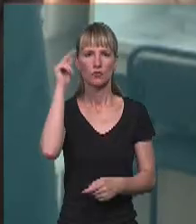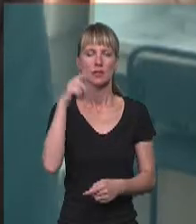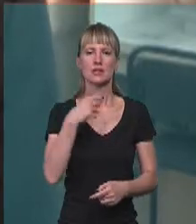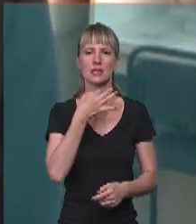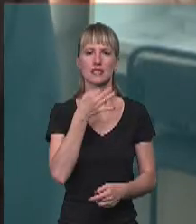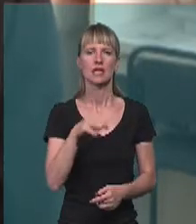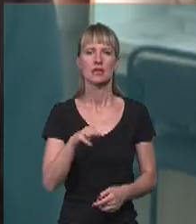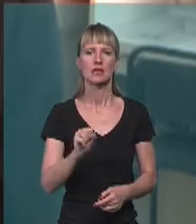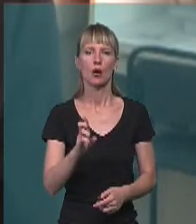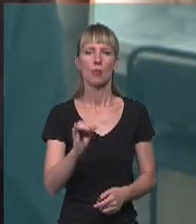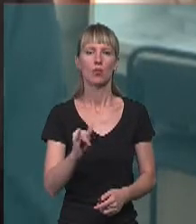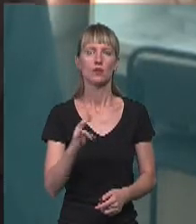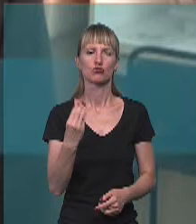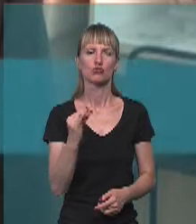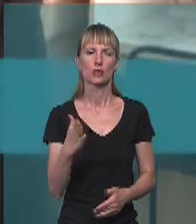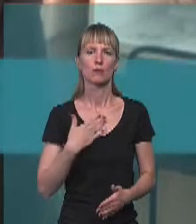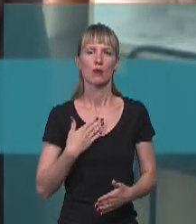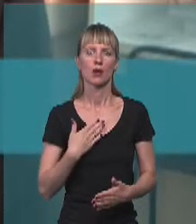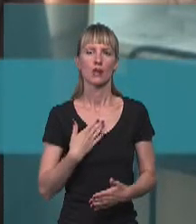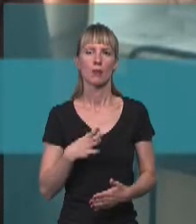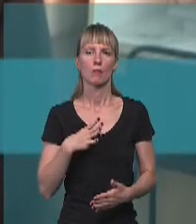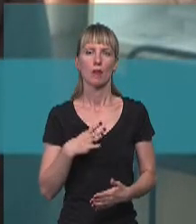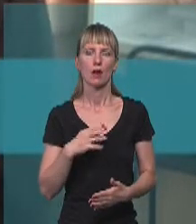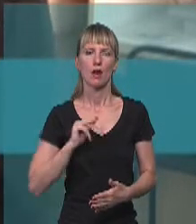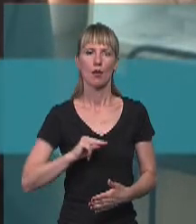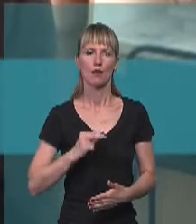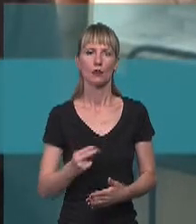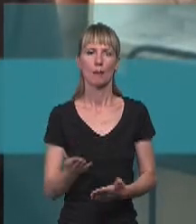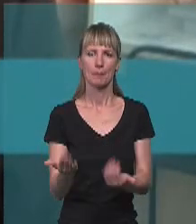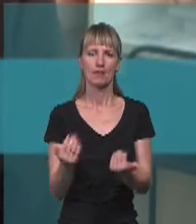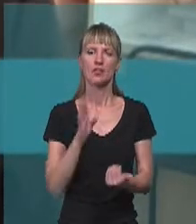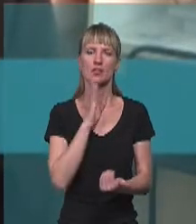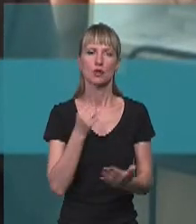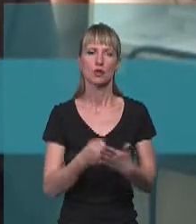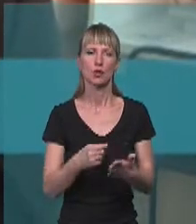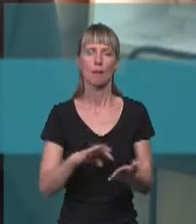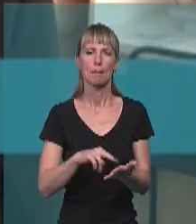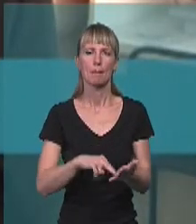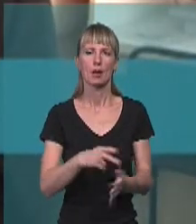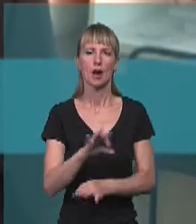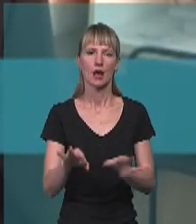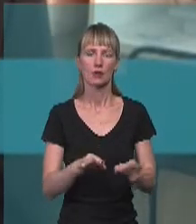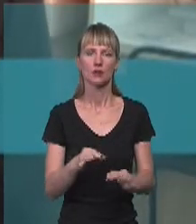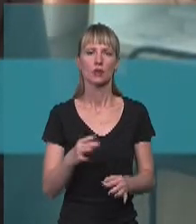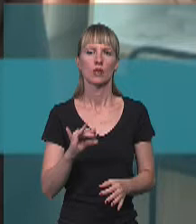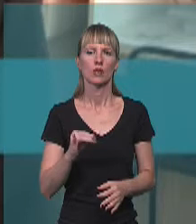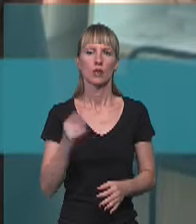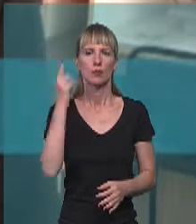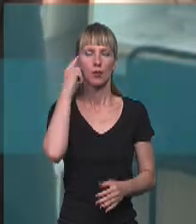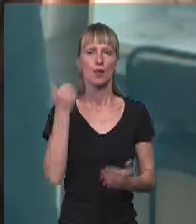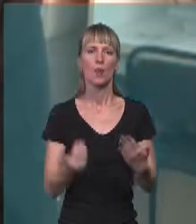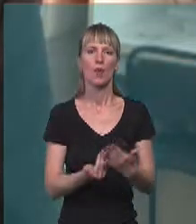Моя місія була залучати дівчаток до проєкту та допомагати їм адаптуватися в нових сферах,